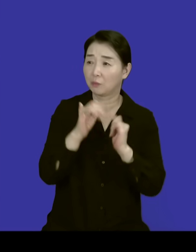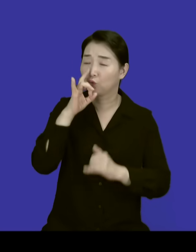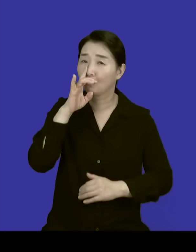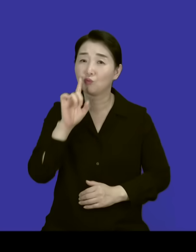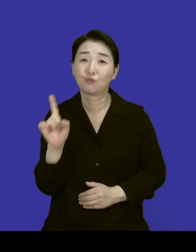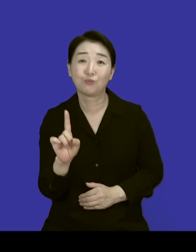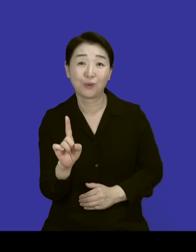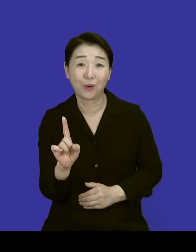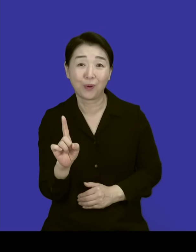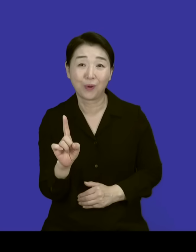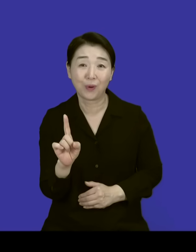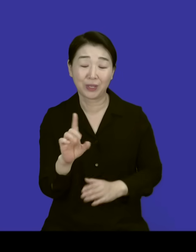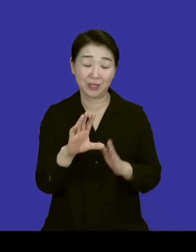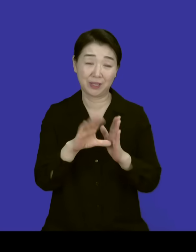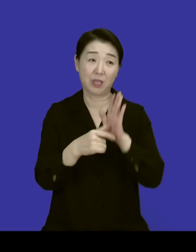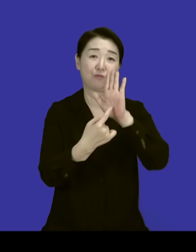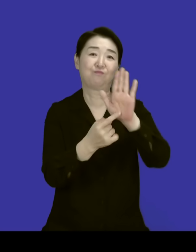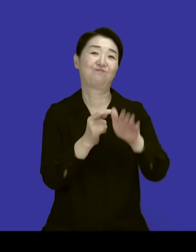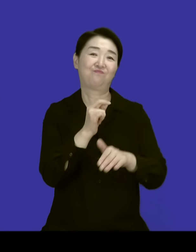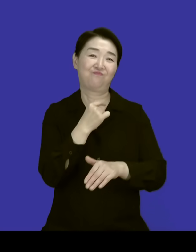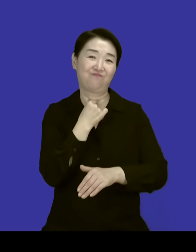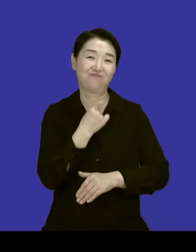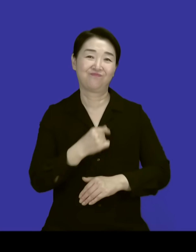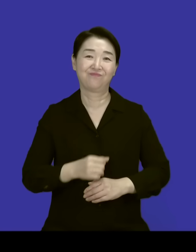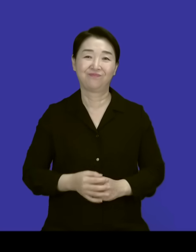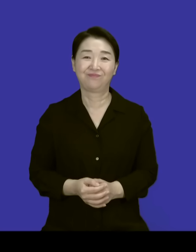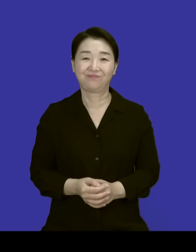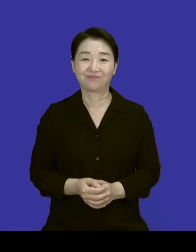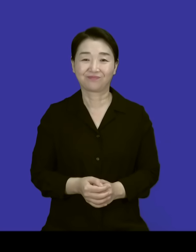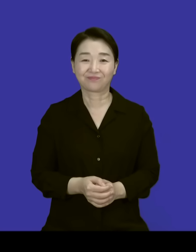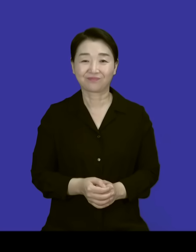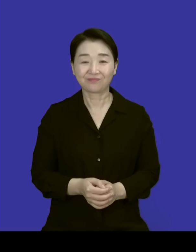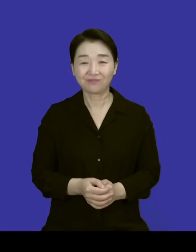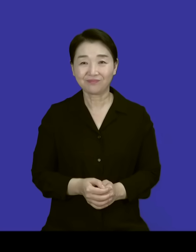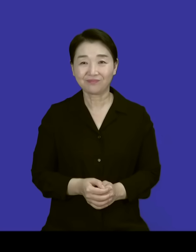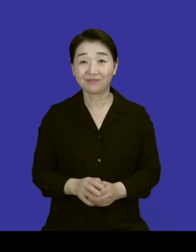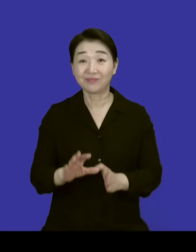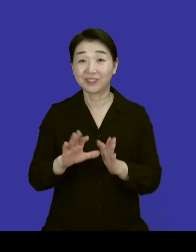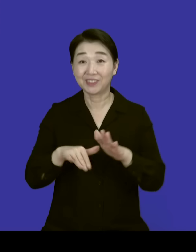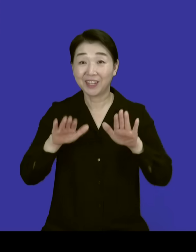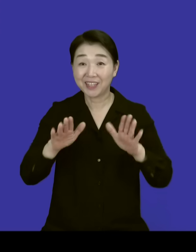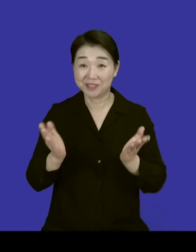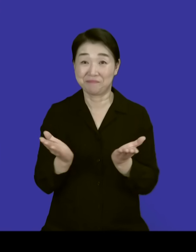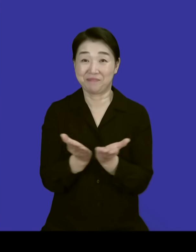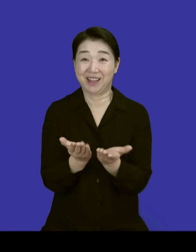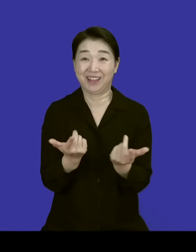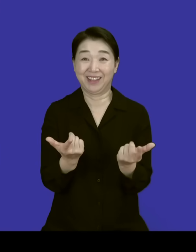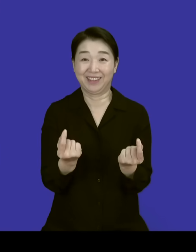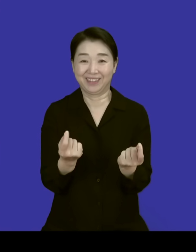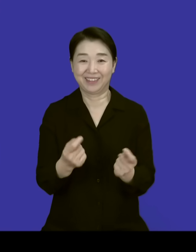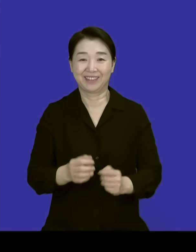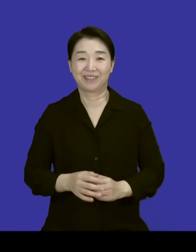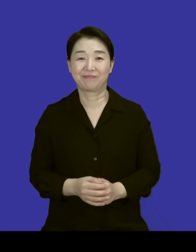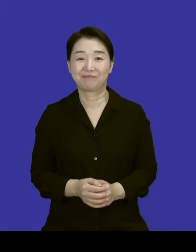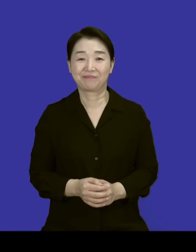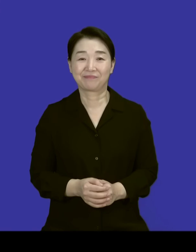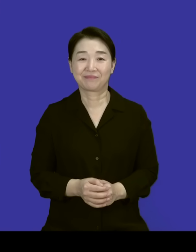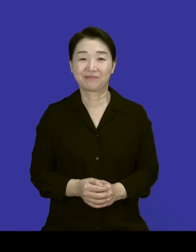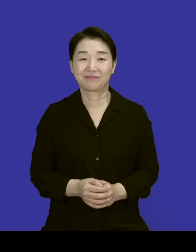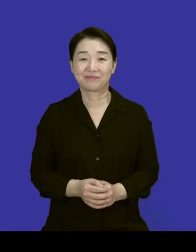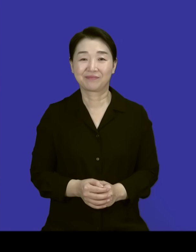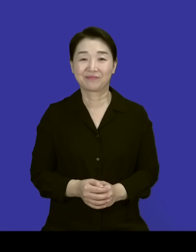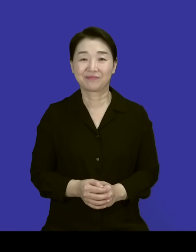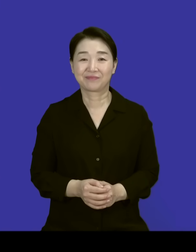좀 궁금해하실 때 나가는 게 어떨까라는 생각을 했는데 예. 그때가 지금 때였던 것 같아요. 기도도 해봤는데 또 가서 하라는 식으로